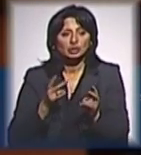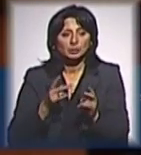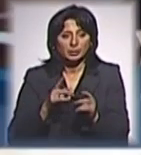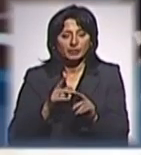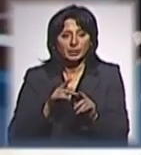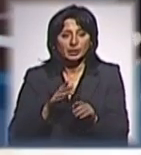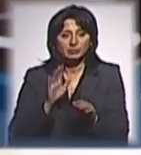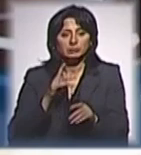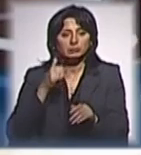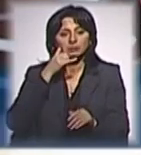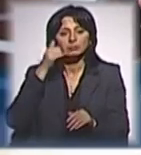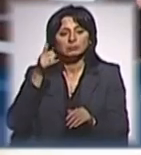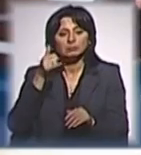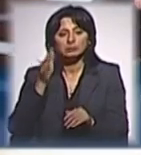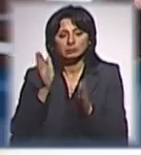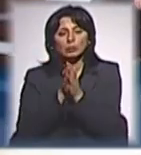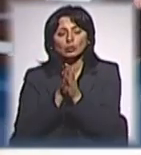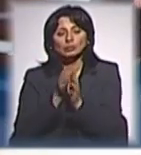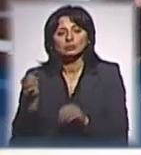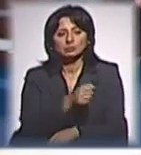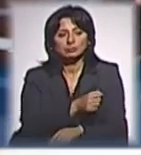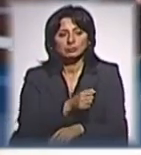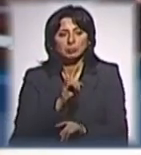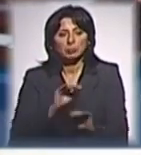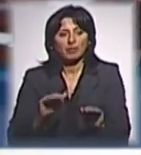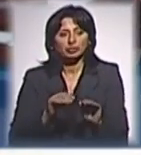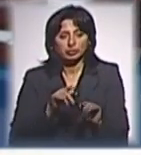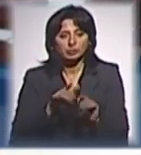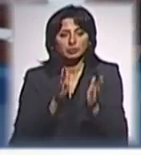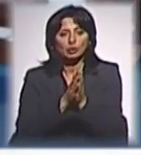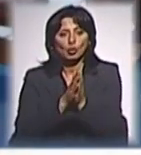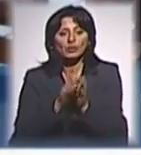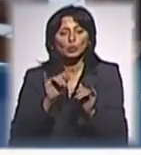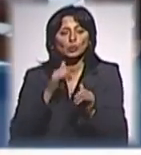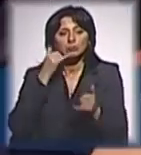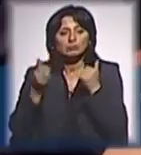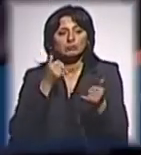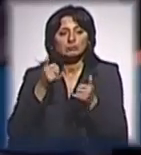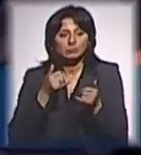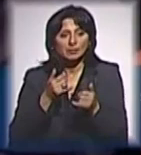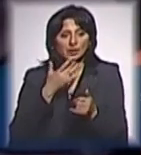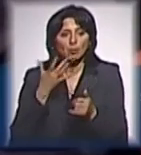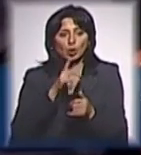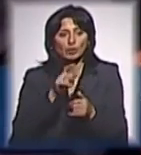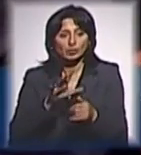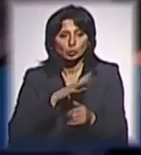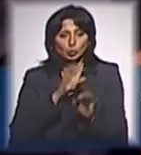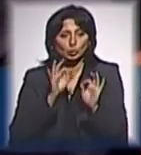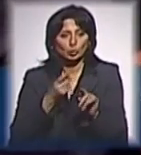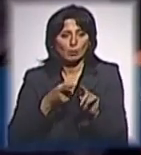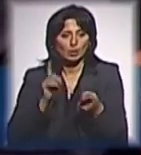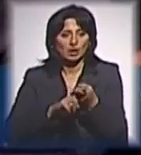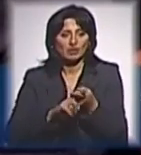ზარი სადღაც ხელმძღვანელთან, ვიღაცასთან ძალიან დიდი თხოვნა და ყველაზე მეტი თხოვნები დამეთანხმებიან. ჩემი მეგობრები პოლიტიკოსები ქონდა სწორედ